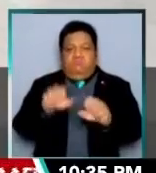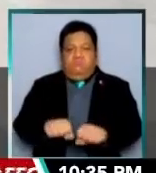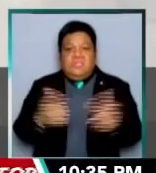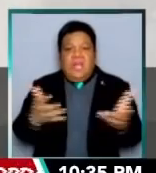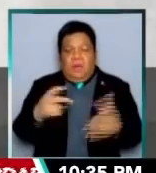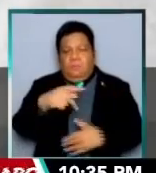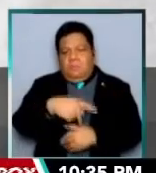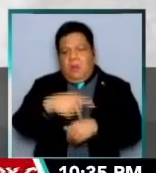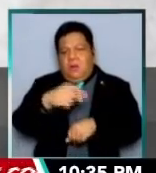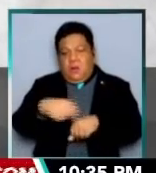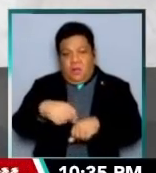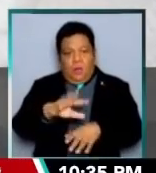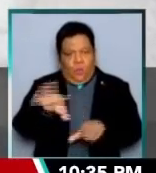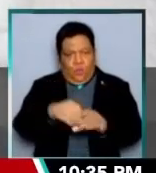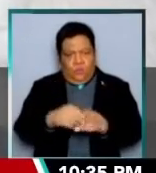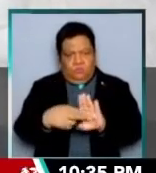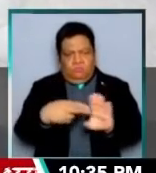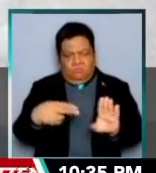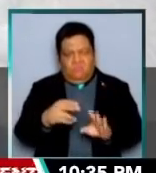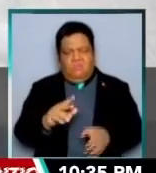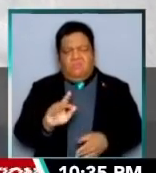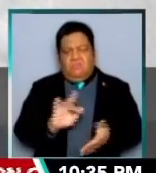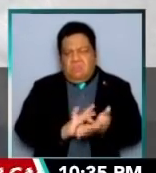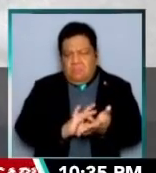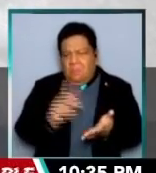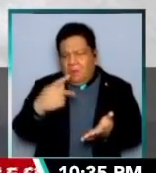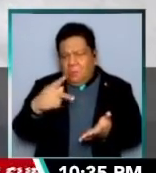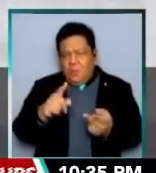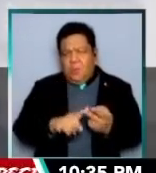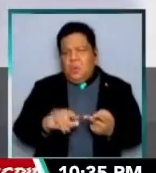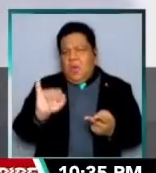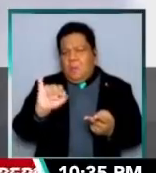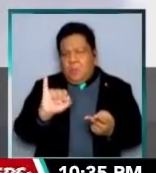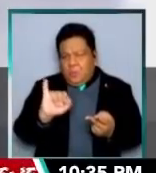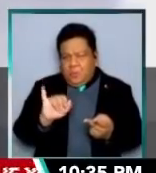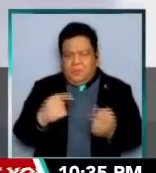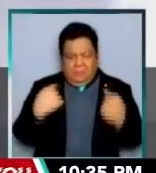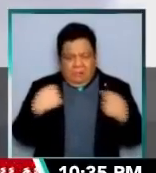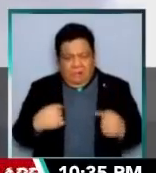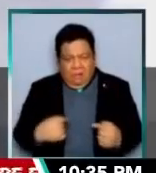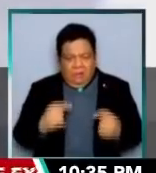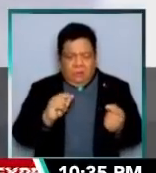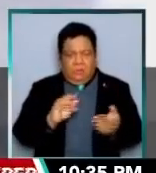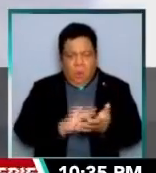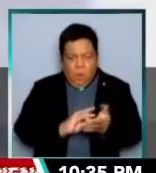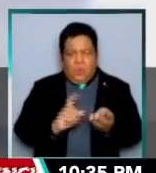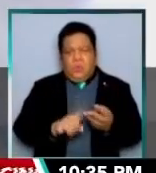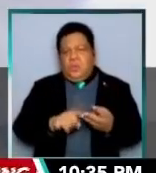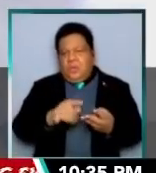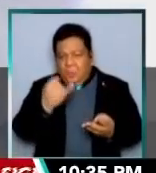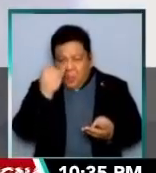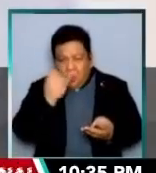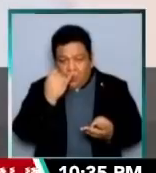in demand pa naman ngayon. Ibuprofen, gamot para sa sipon at pain relievers. Nakabalot sa mga karton na may Chinese